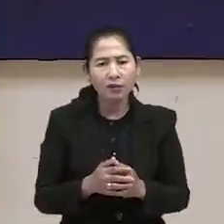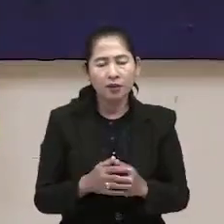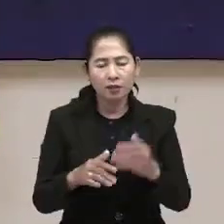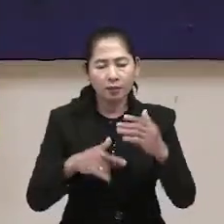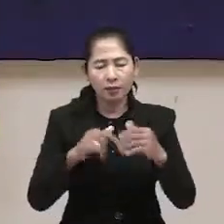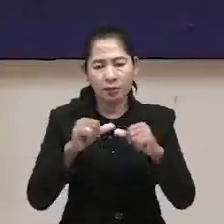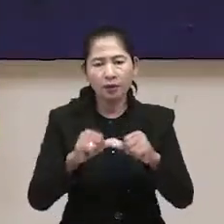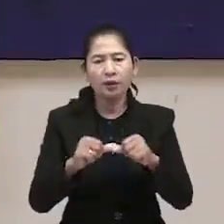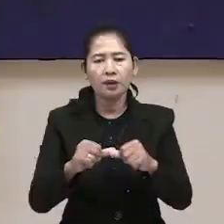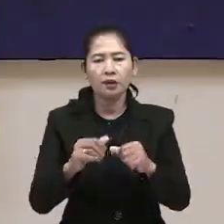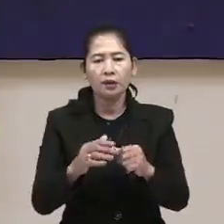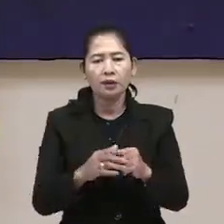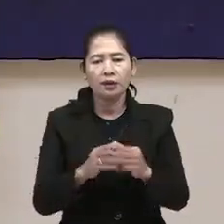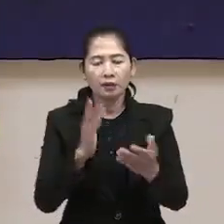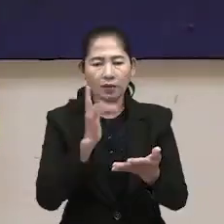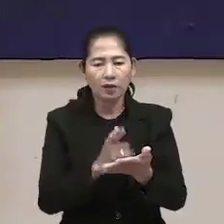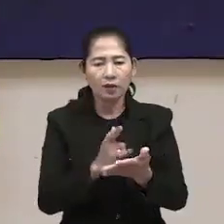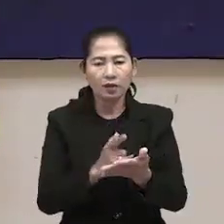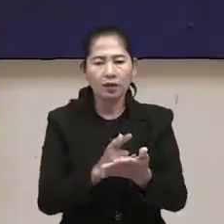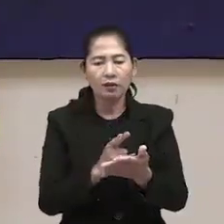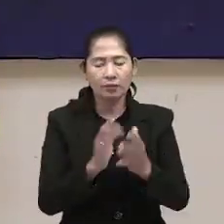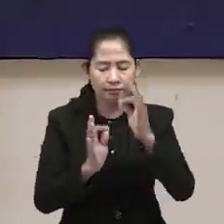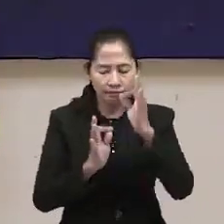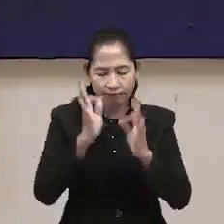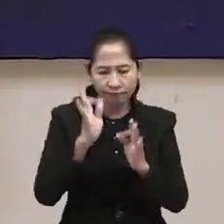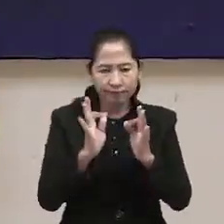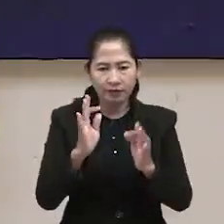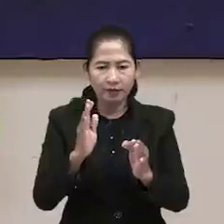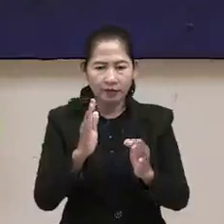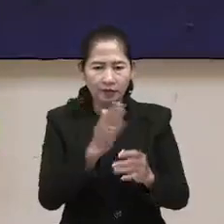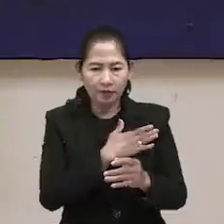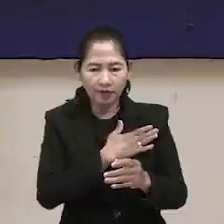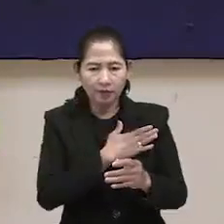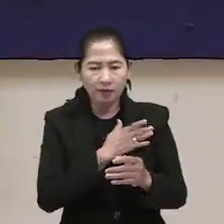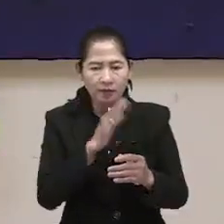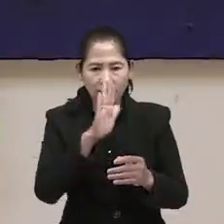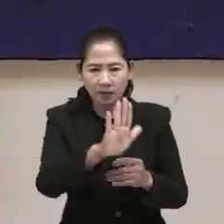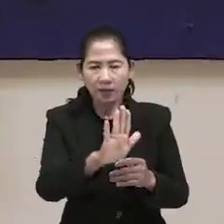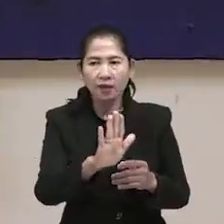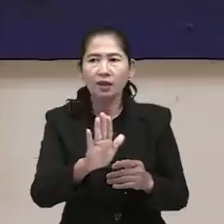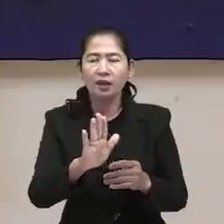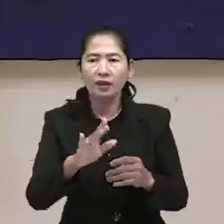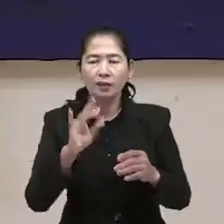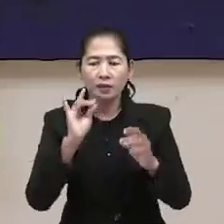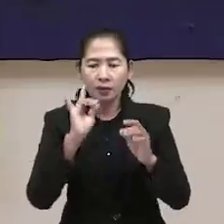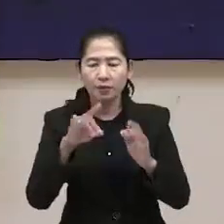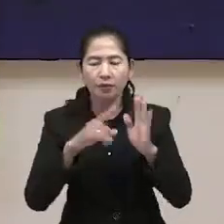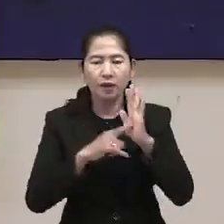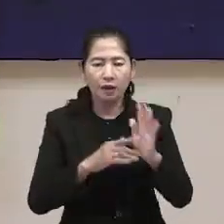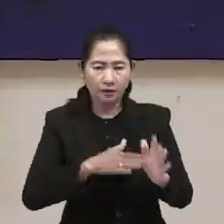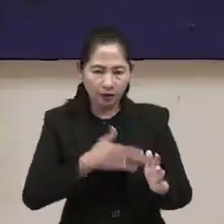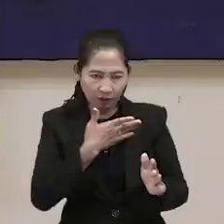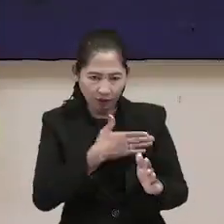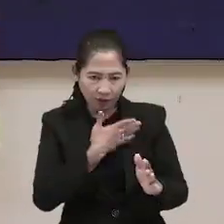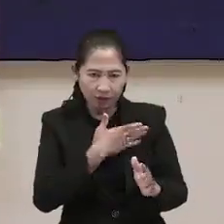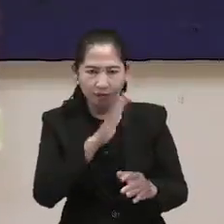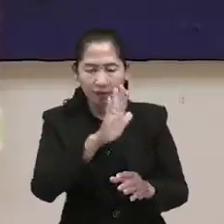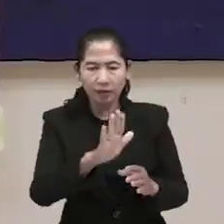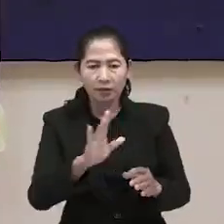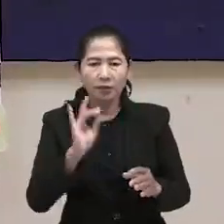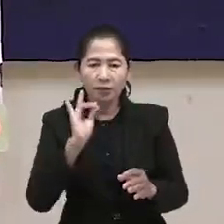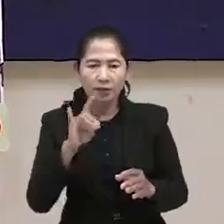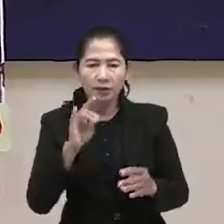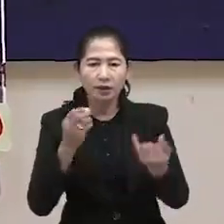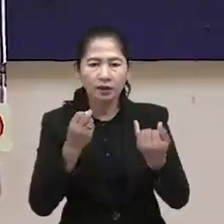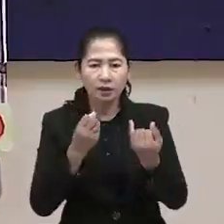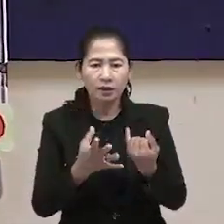បន្តទៀតកូនស្ដីបញ្ចប់គឺមានការវិតម្លៃនិងមនោចេតនារបស់អ្នកចំពោះសត្វបង្ហាញពីអារម្មណ៍មនោចេតនារបស់កូនចំពោះសត្វដែ